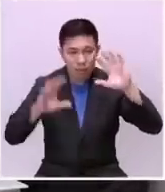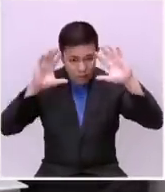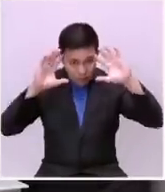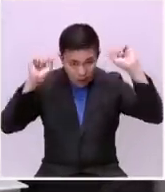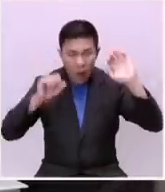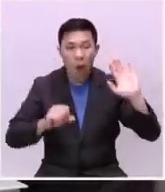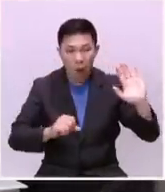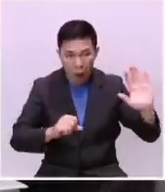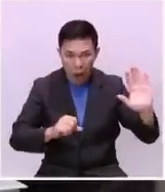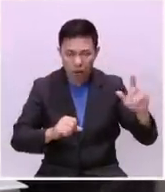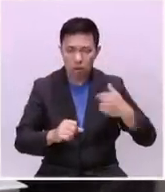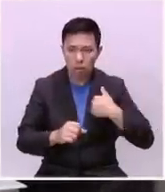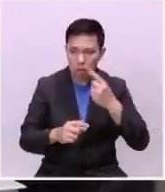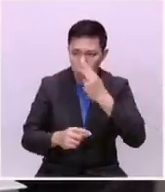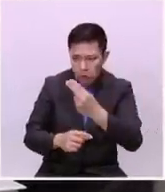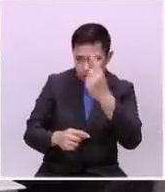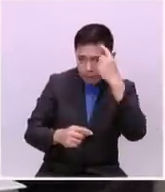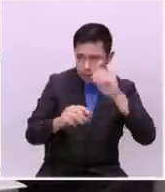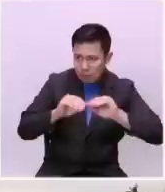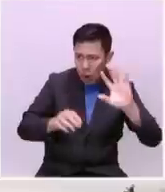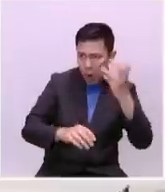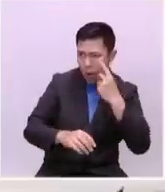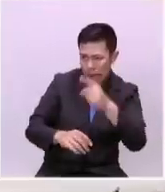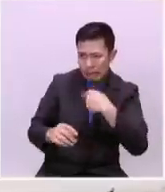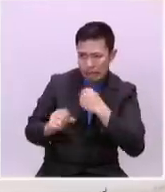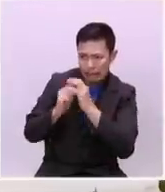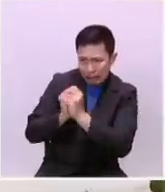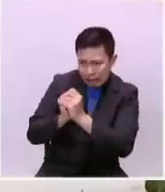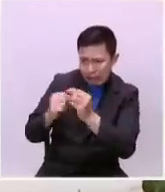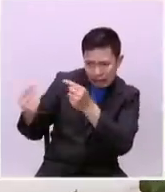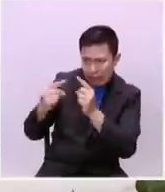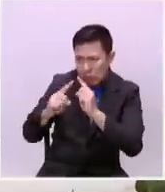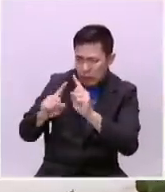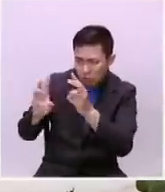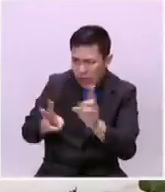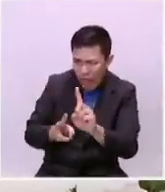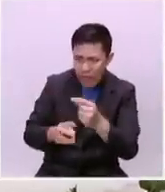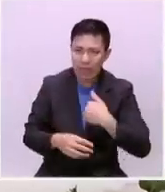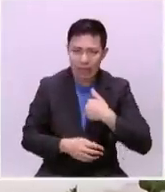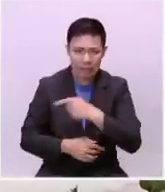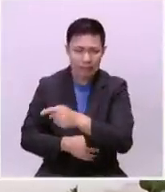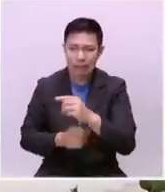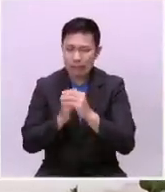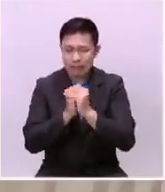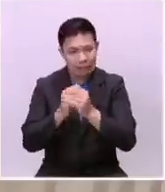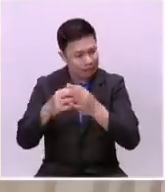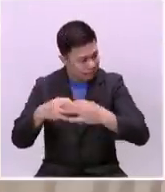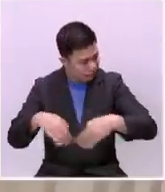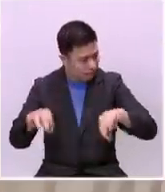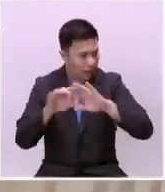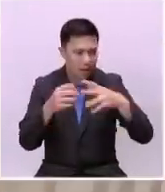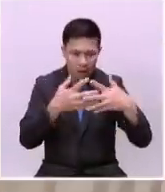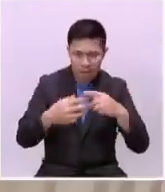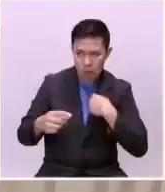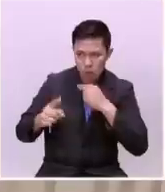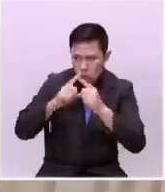กให้เห็นว่าจะรับมือกับจีนอย่างไรซึ่งนายบลิงเคนเคยกล่าวว่าจีนคือบททดสอบด้านภูมิรัฐศาสตร์การเมืองที่ใหญ่ที่สุดของสหรัฐอเมริก